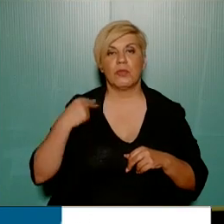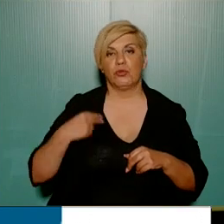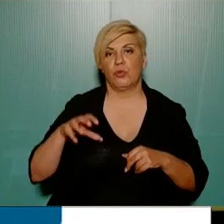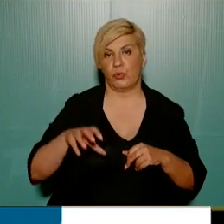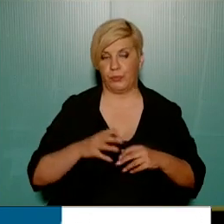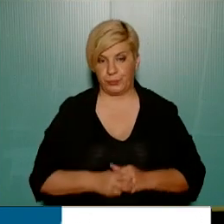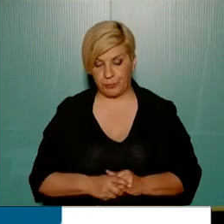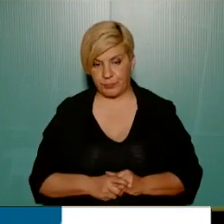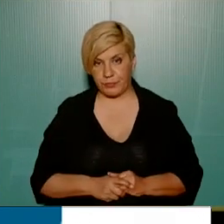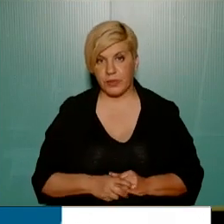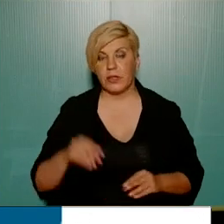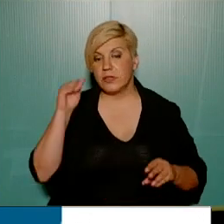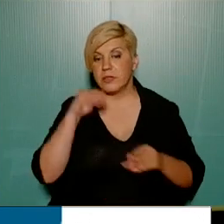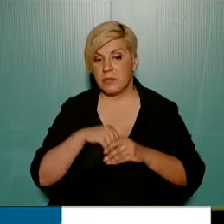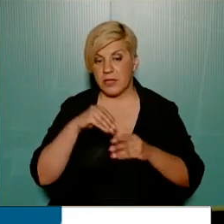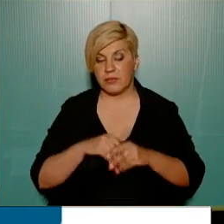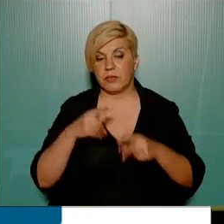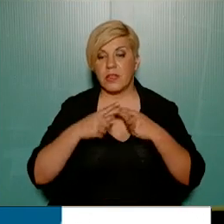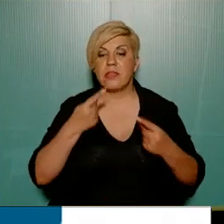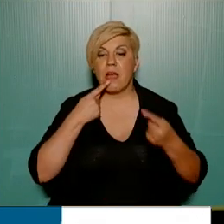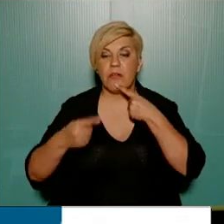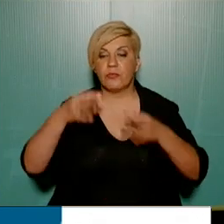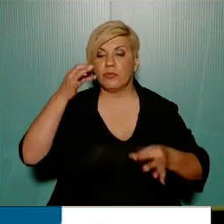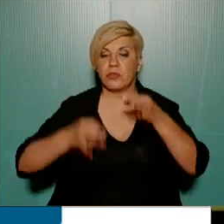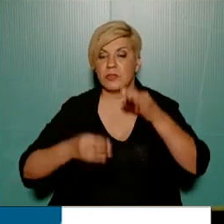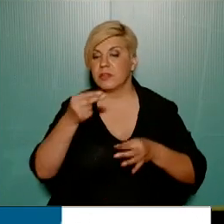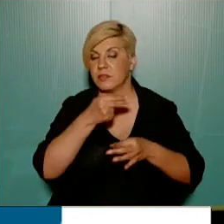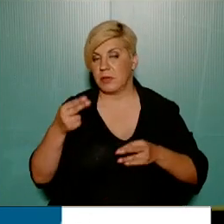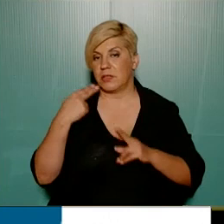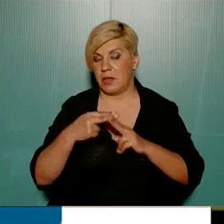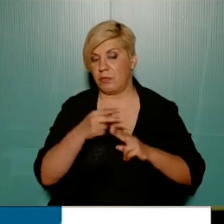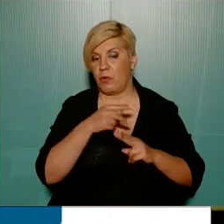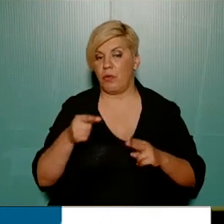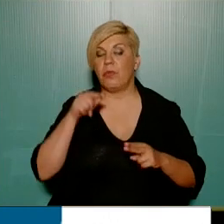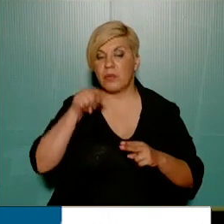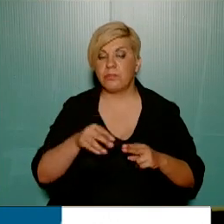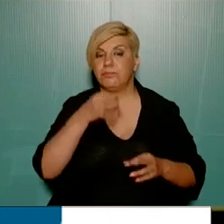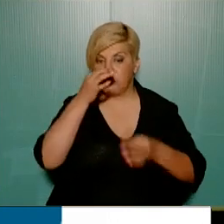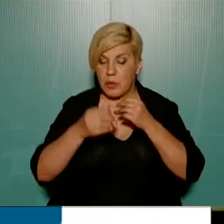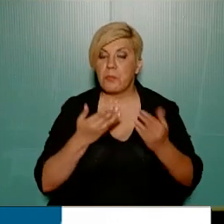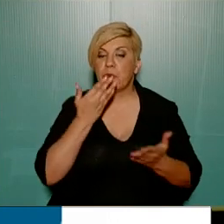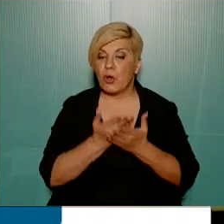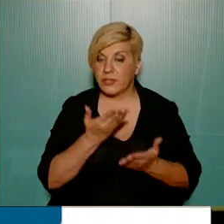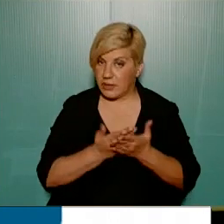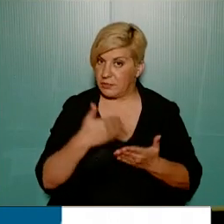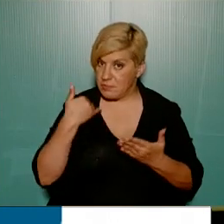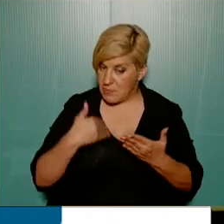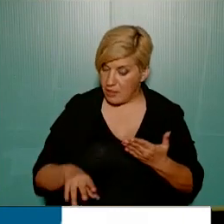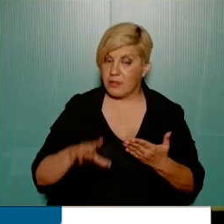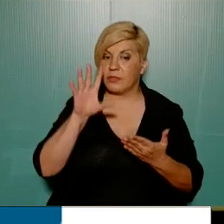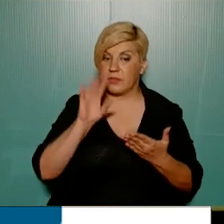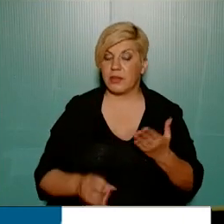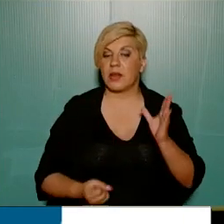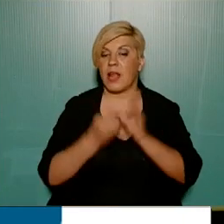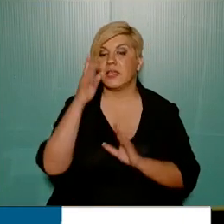χώρου. Συμμετείχαμε σε πληθώρα διαβουλεύσεων για κρίσιμα θέματα της πόλης, όπου διατυπώσαμε προτάσεις όσον αφορά τις